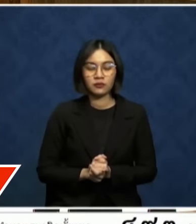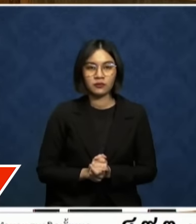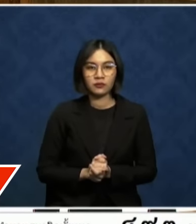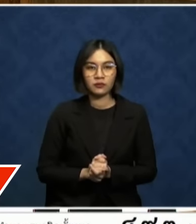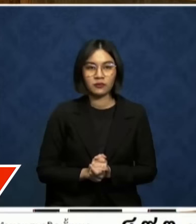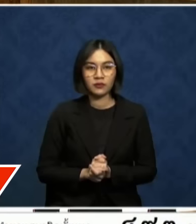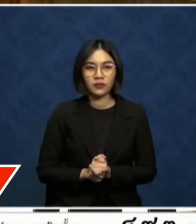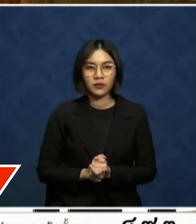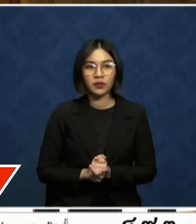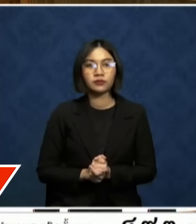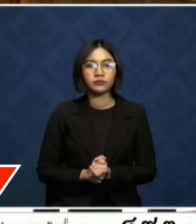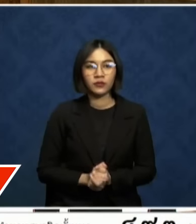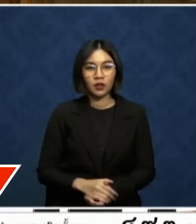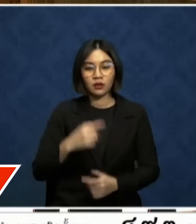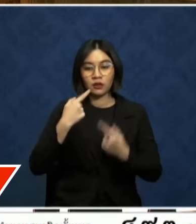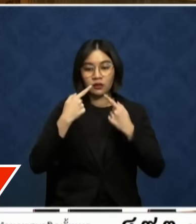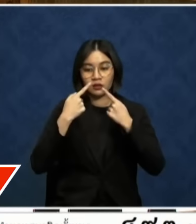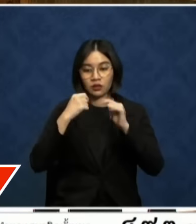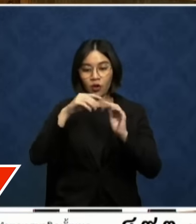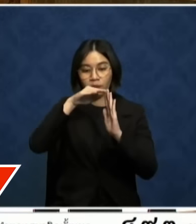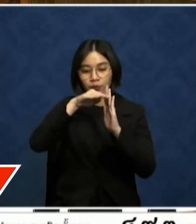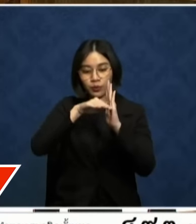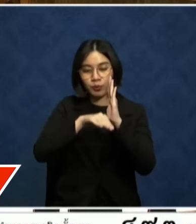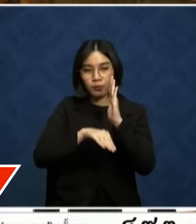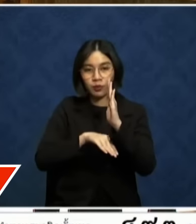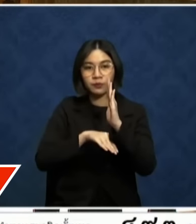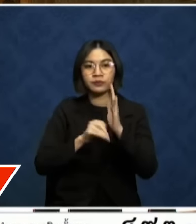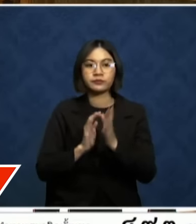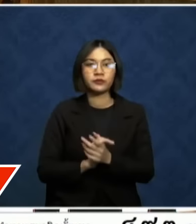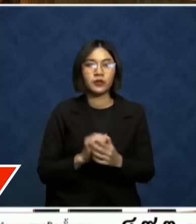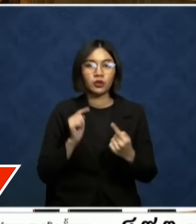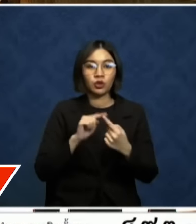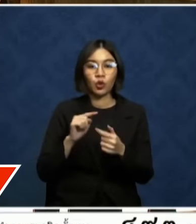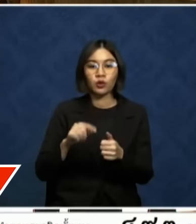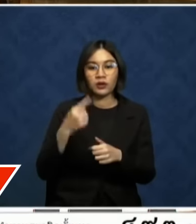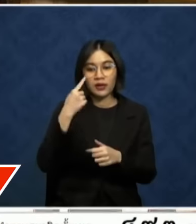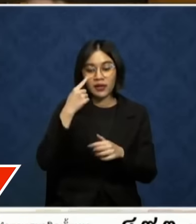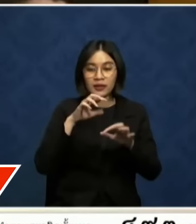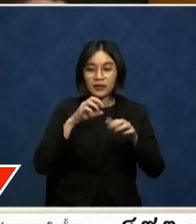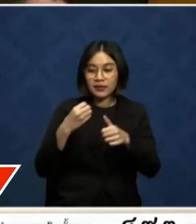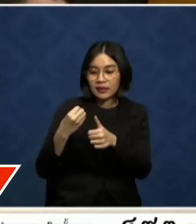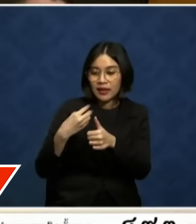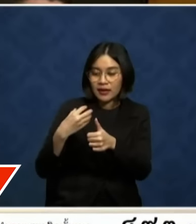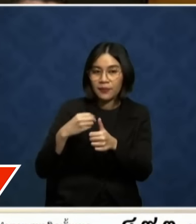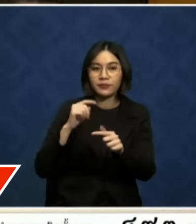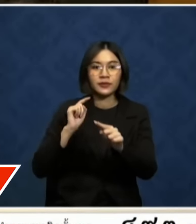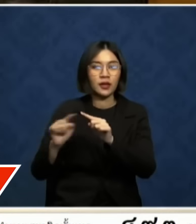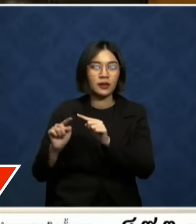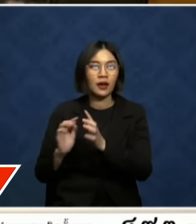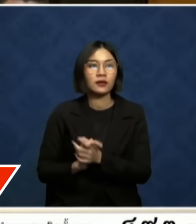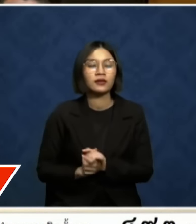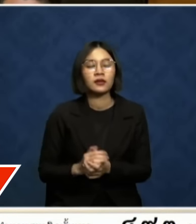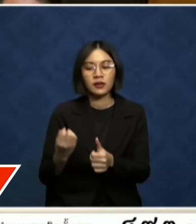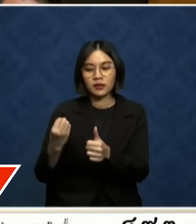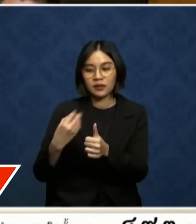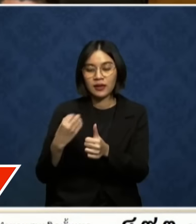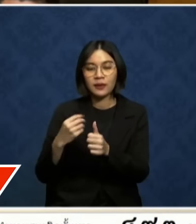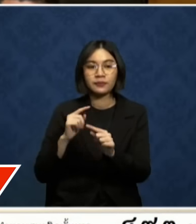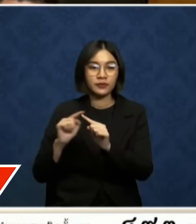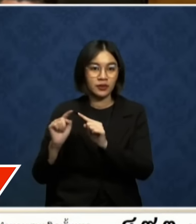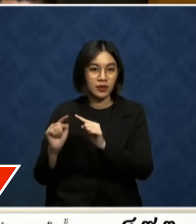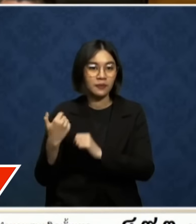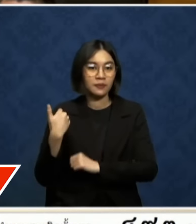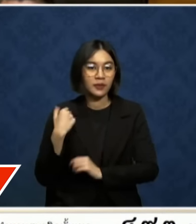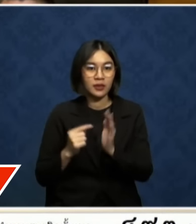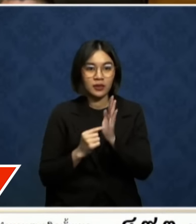จะพยายามไล่เรียงตอบคำถามนะครับทั้งเป็นข้อเสนอแนะที่ได้นำเสนอด้วยนะครับโดยเ